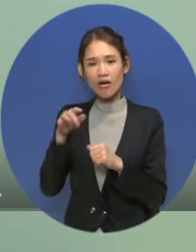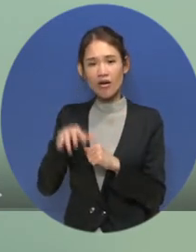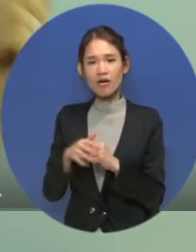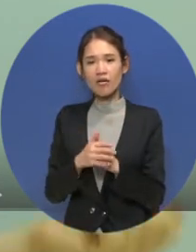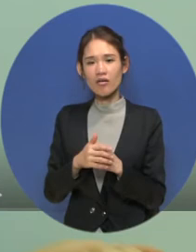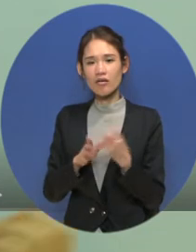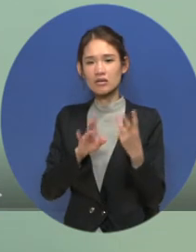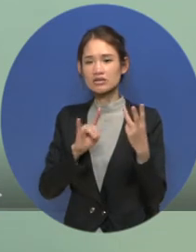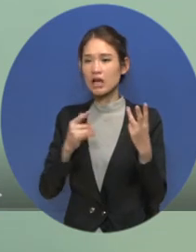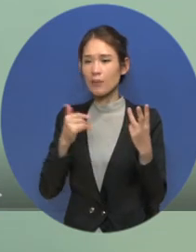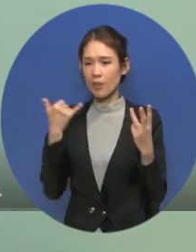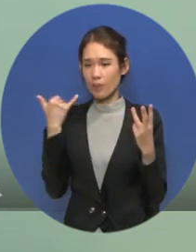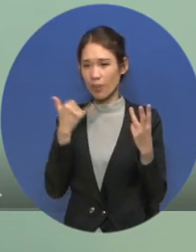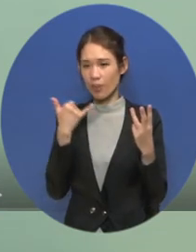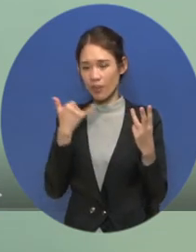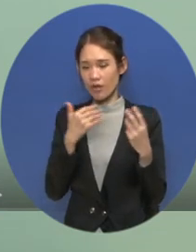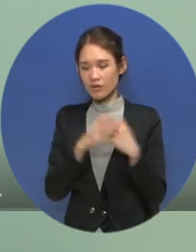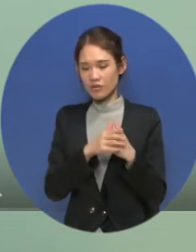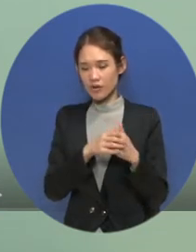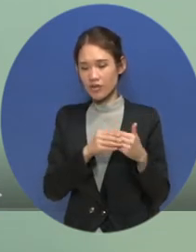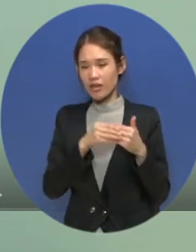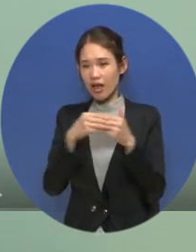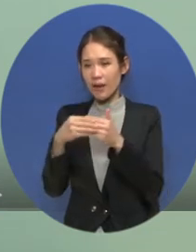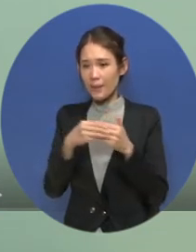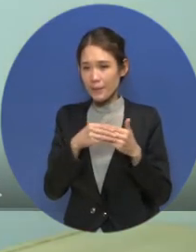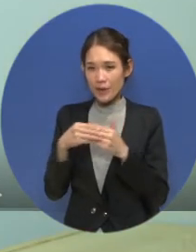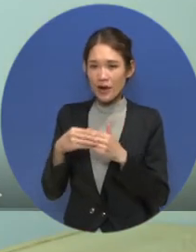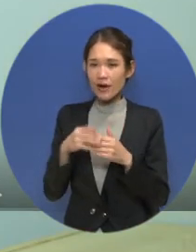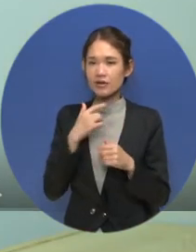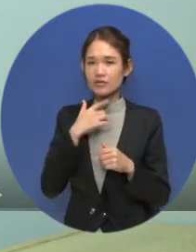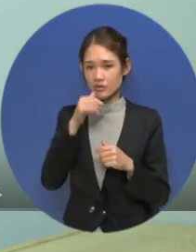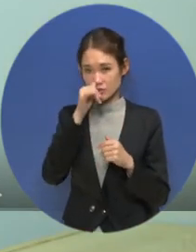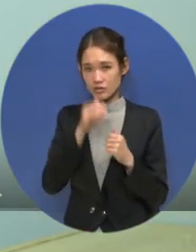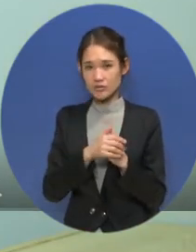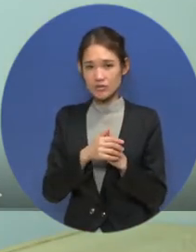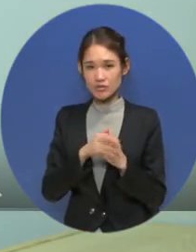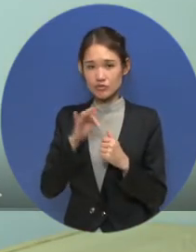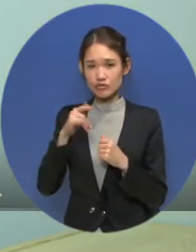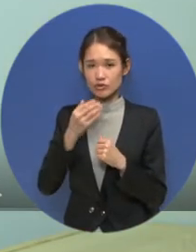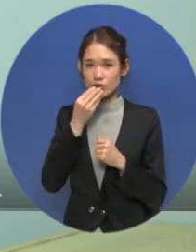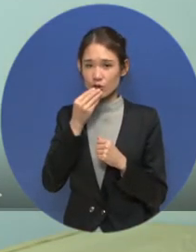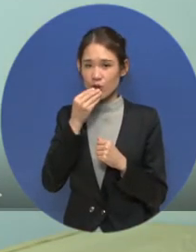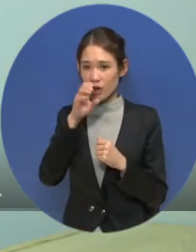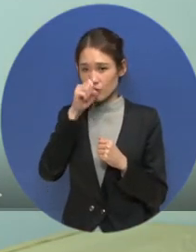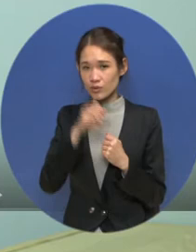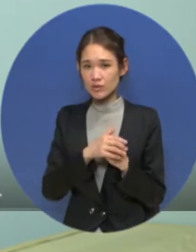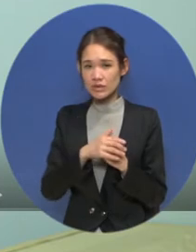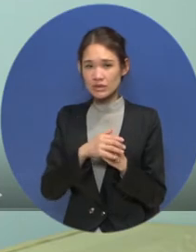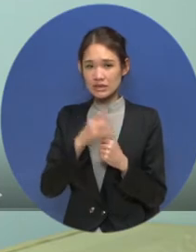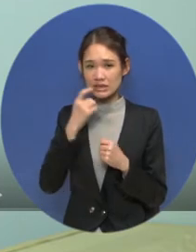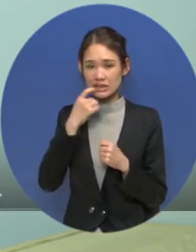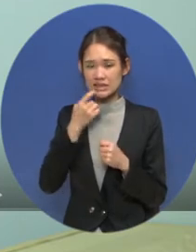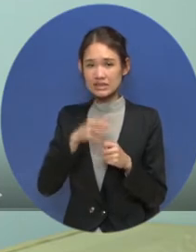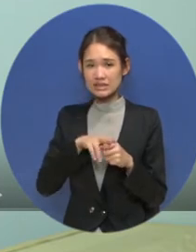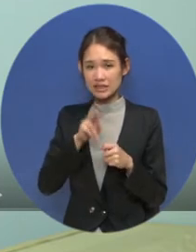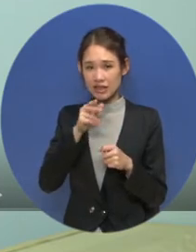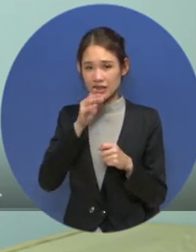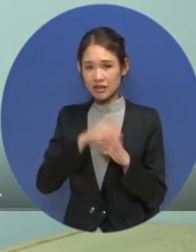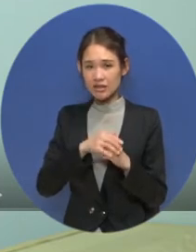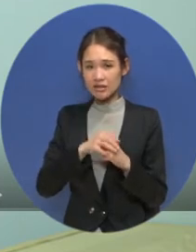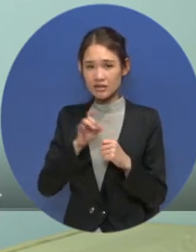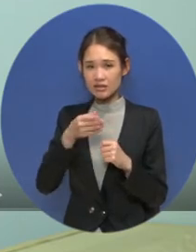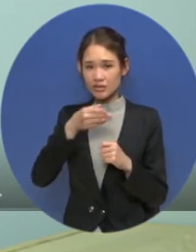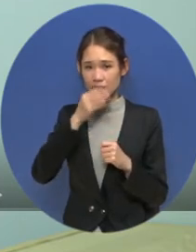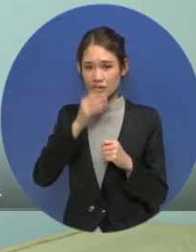해서 데리러 가기를 3번 정도 반복했었습니다. 이 친구는 쿠키 먹는 걸 너무 좋아하고 사이다 먹는 게 아침에